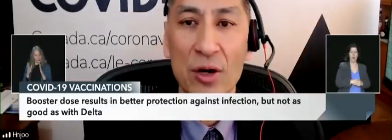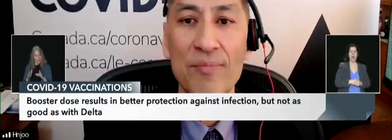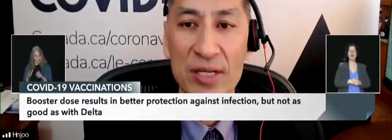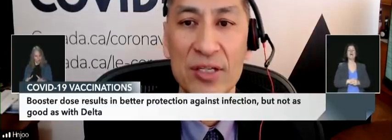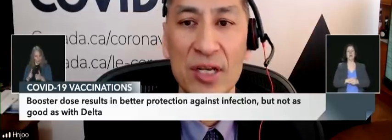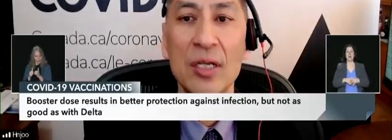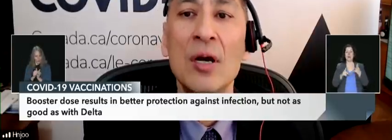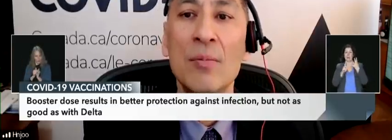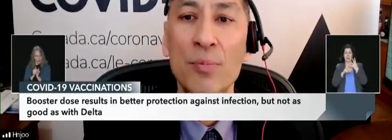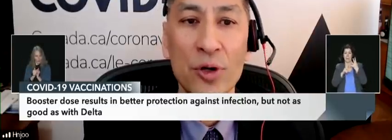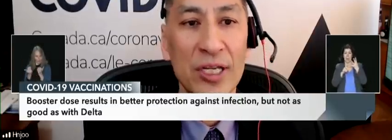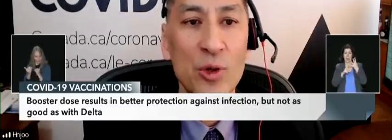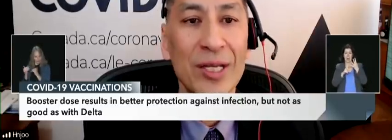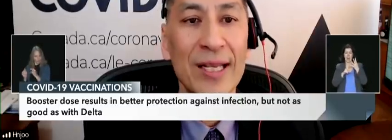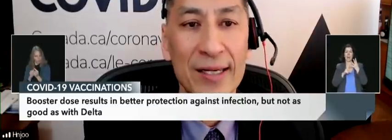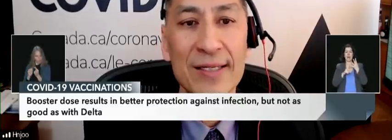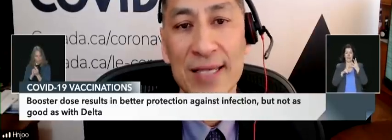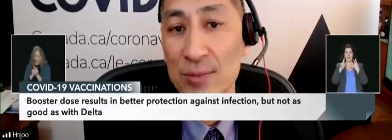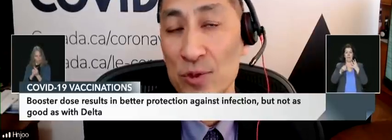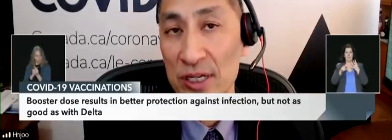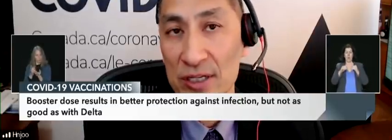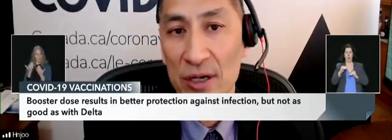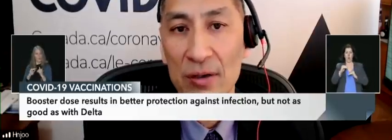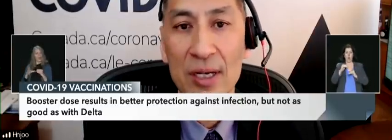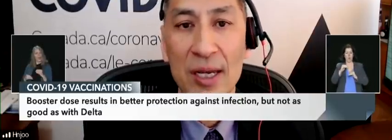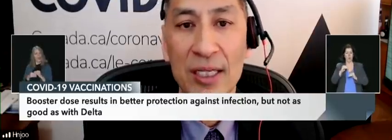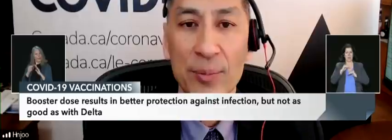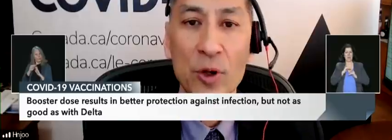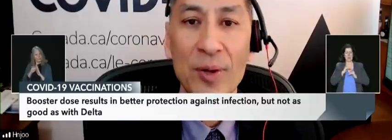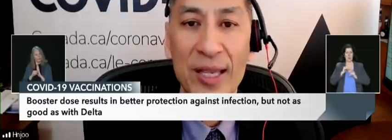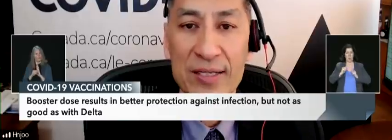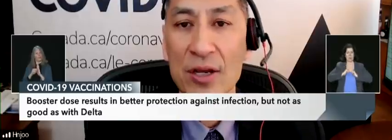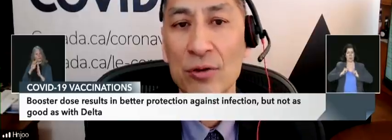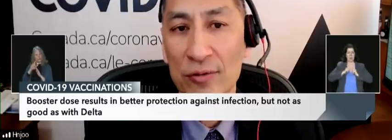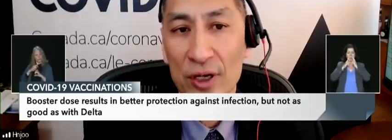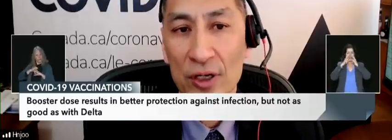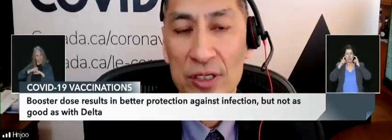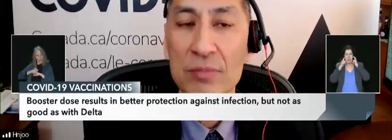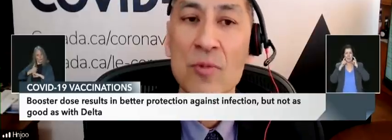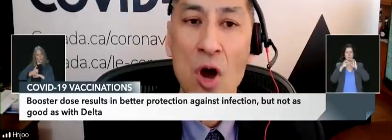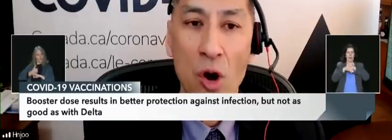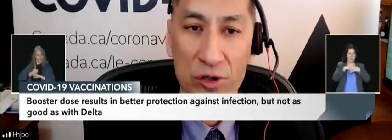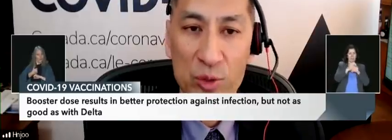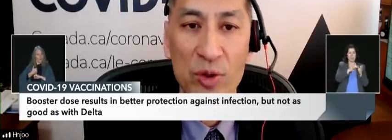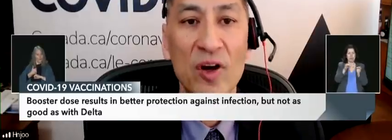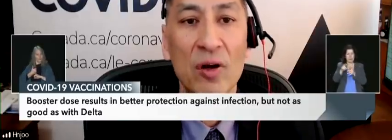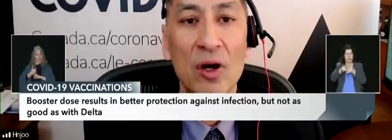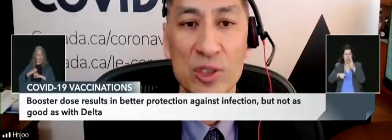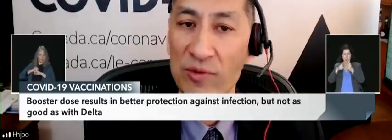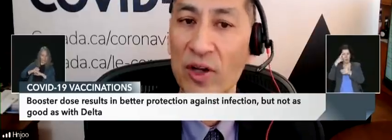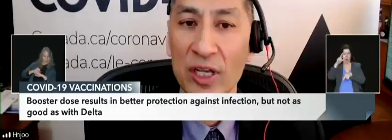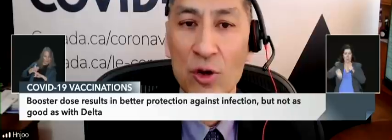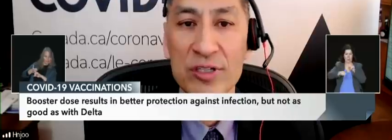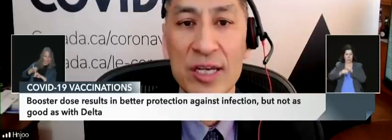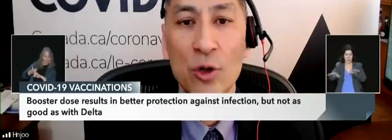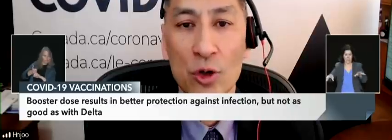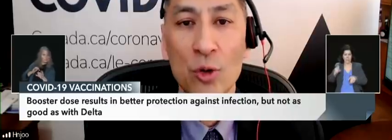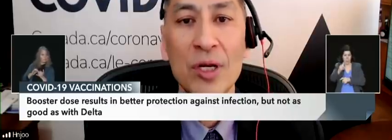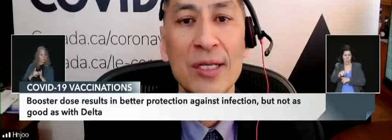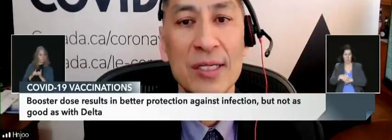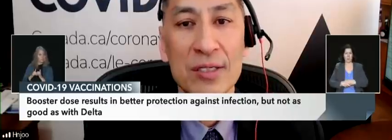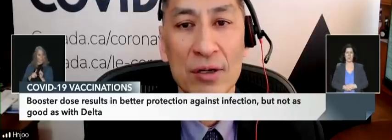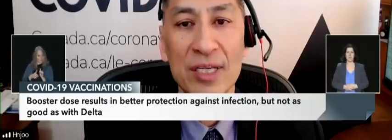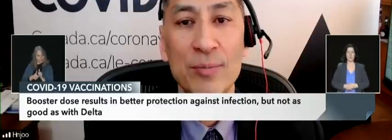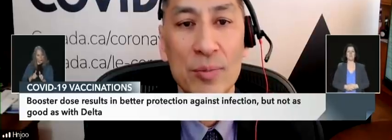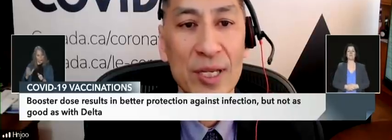protection personnelle pour réduire les risques d'exposition et de propagation du virus en suivant les conseils